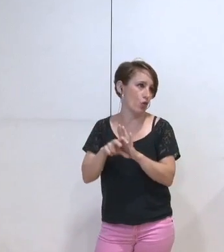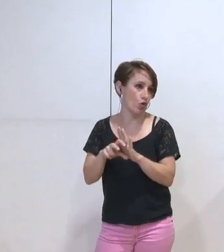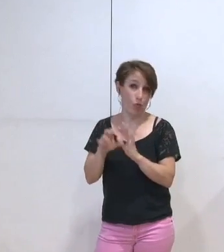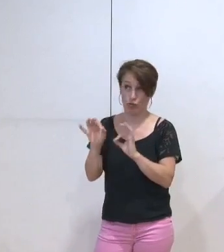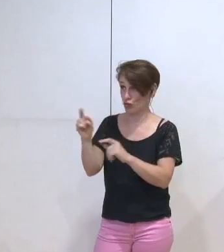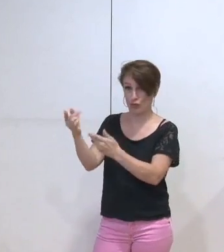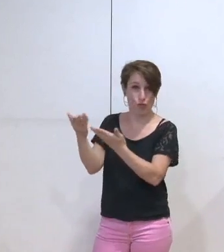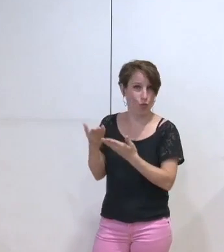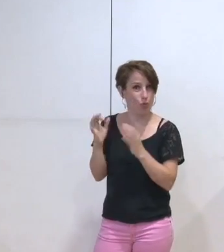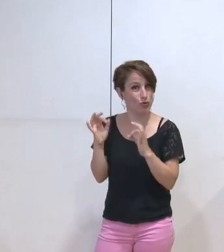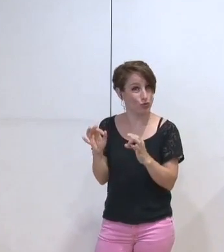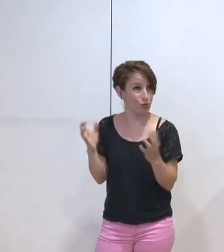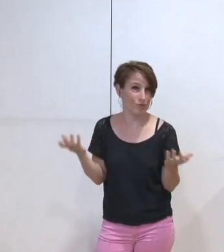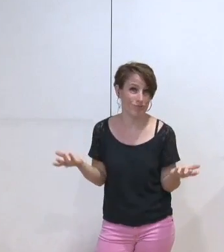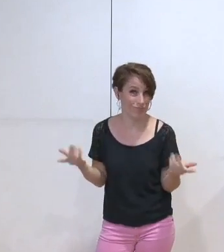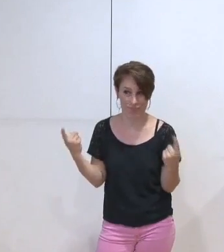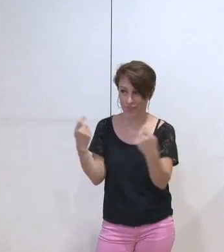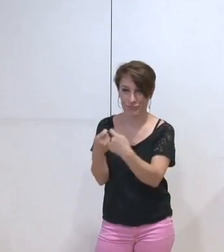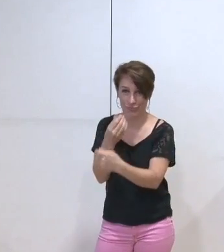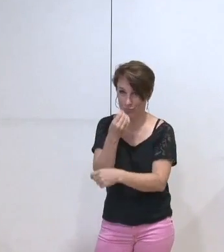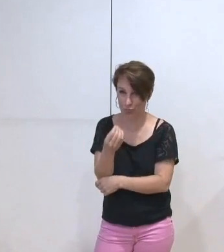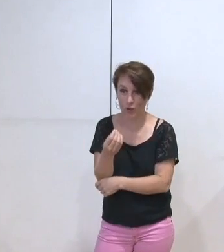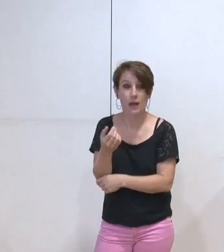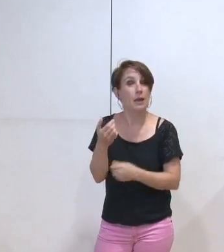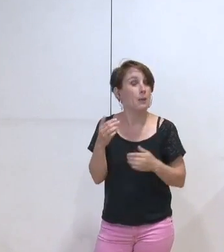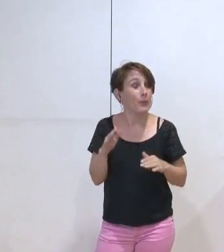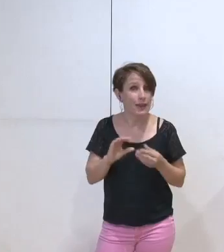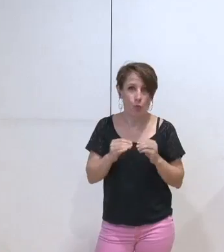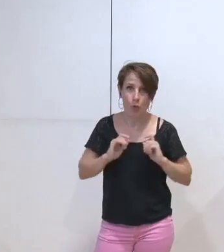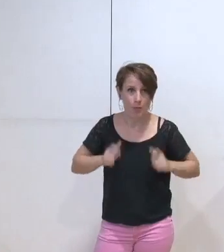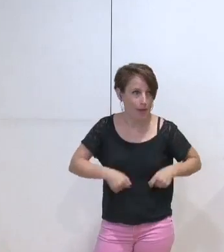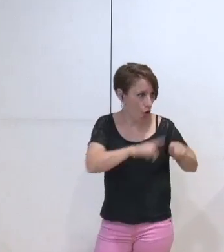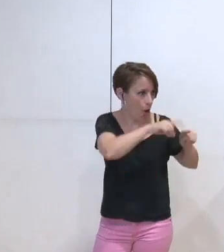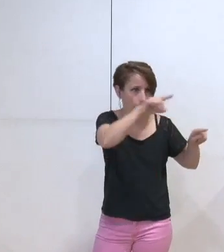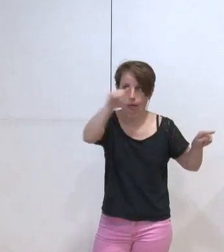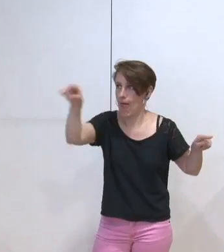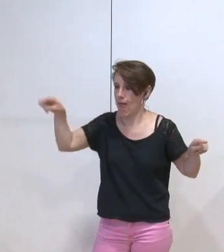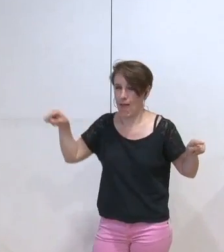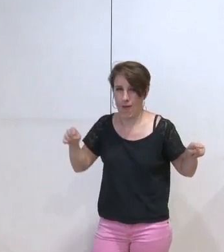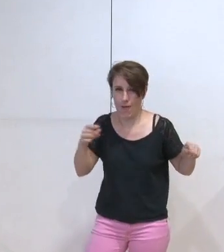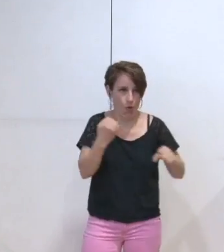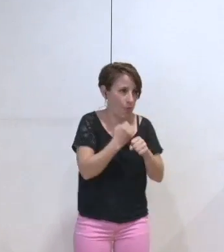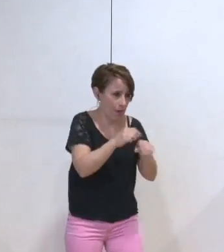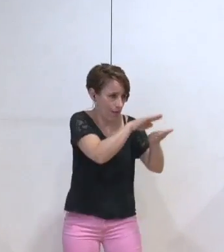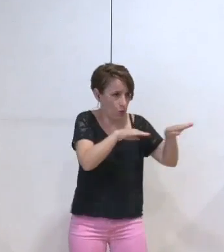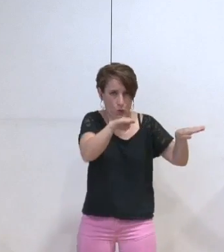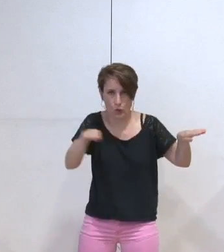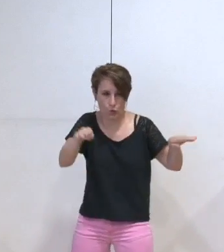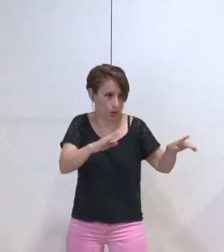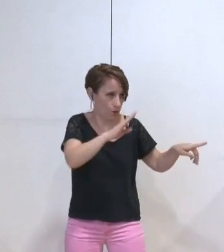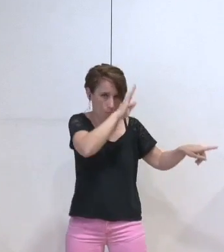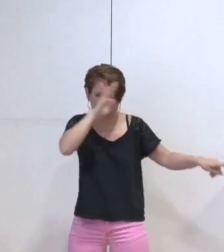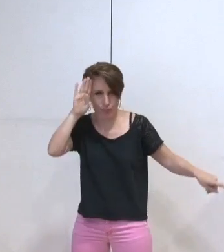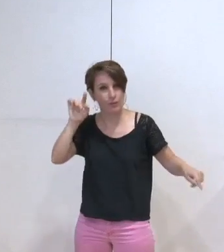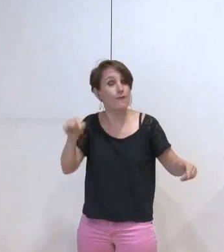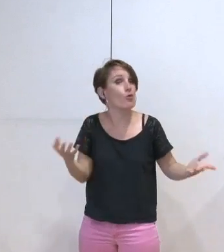proposez mais il y a de nombreux sites à à travailler et donc c'est pour cela que nous avons